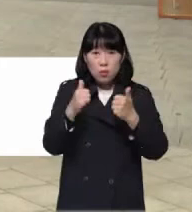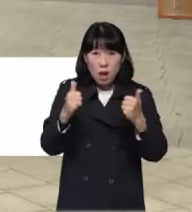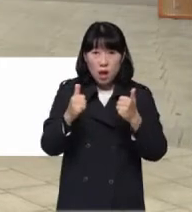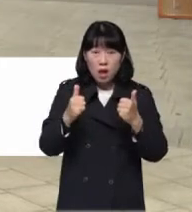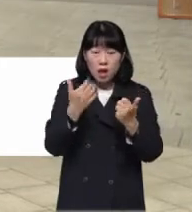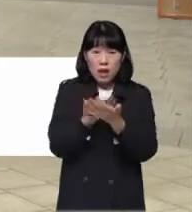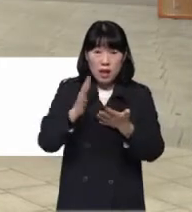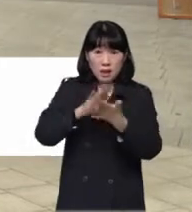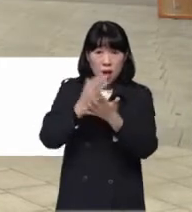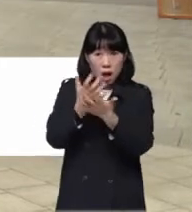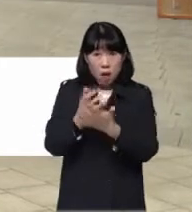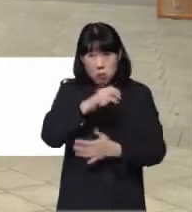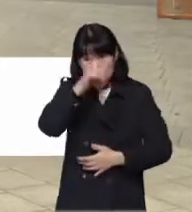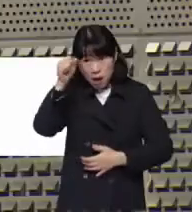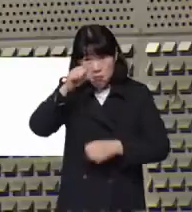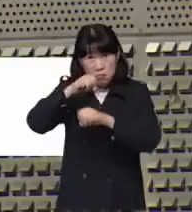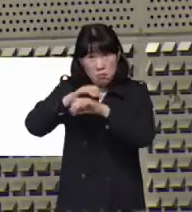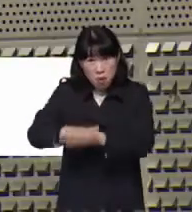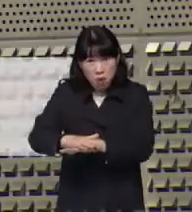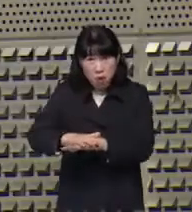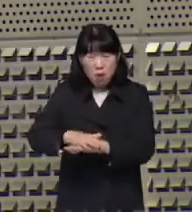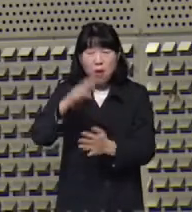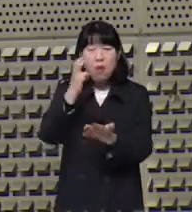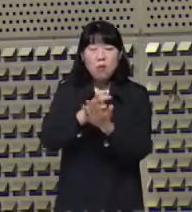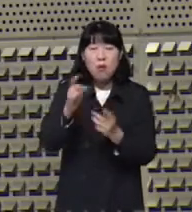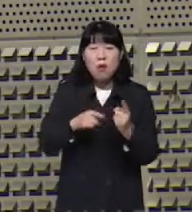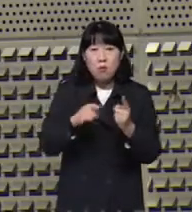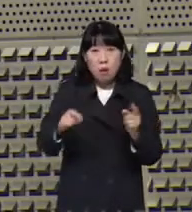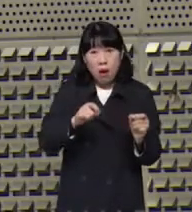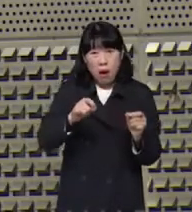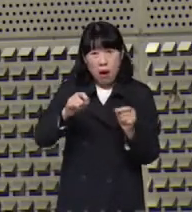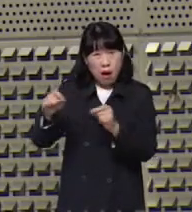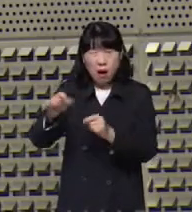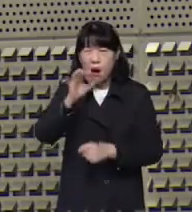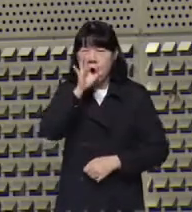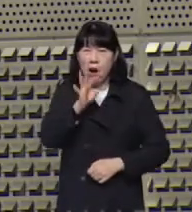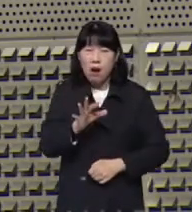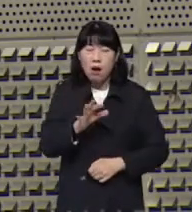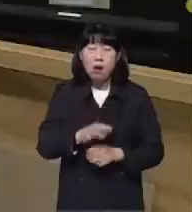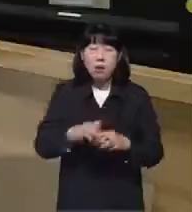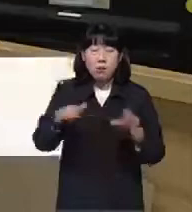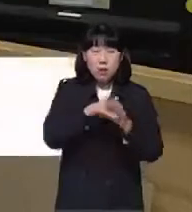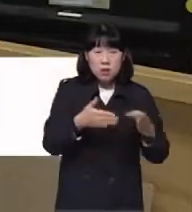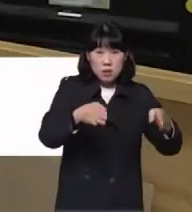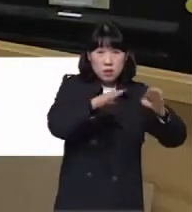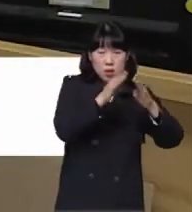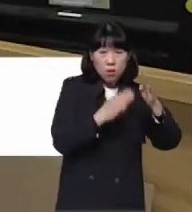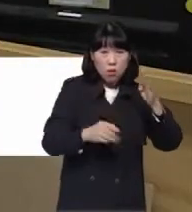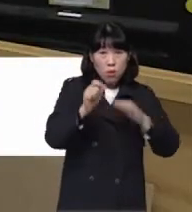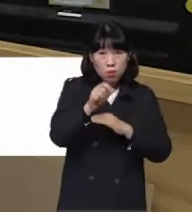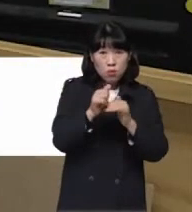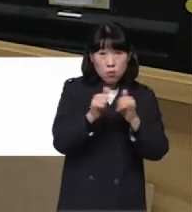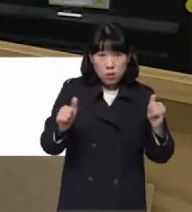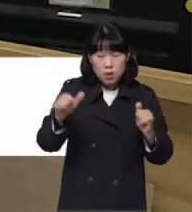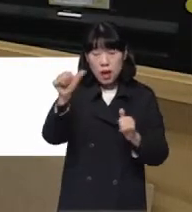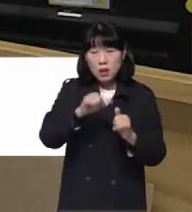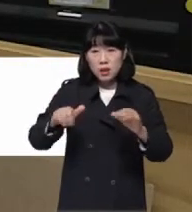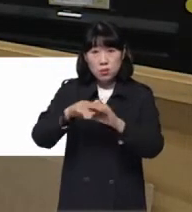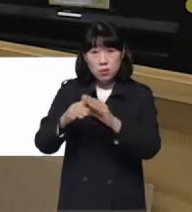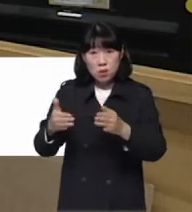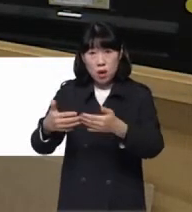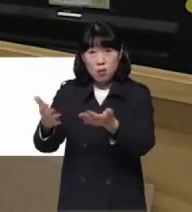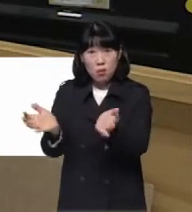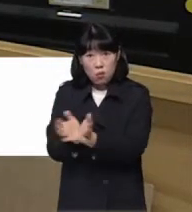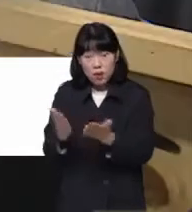법인화를 미룰 수 없게 됐기 때문입니다 문화전당 공무원과 아시아 문화원 직원 등에 대한